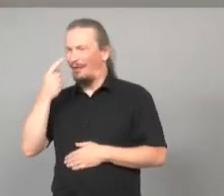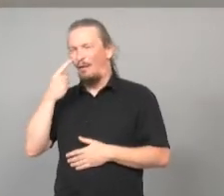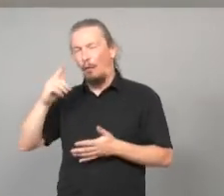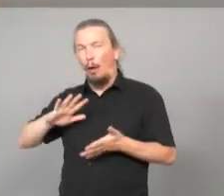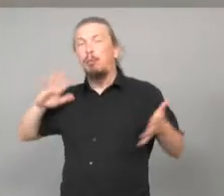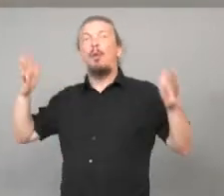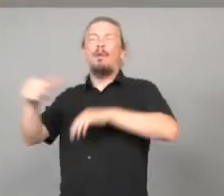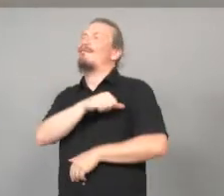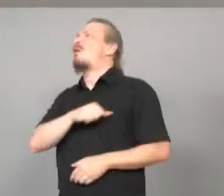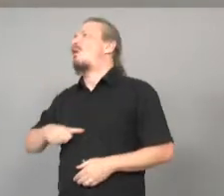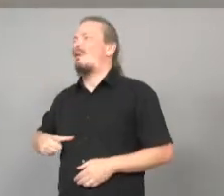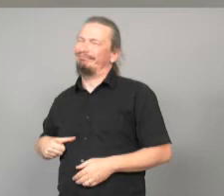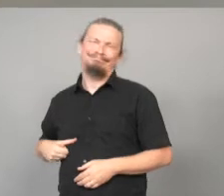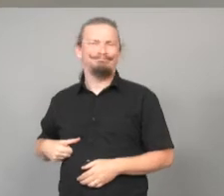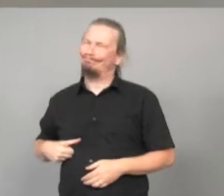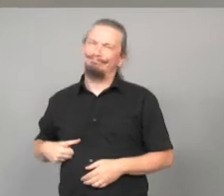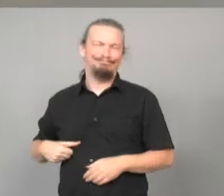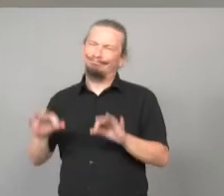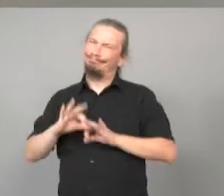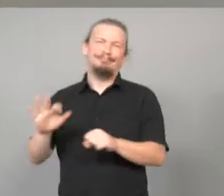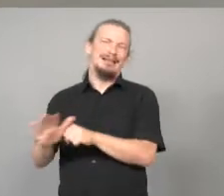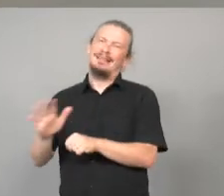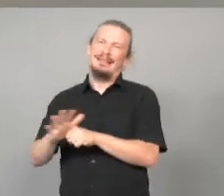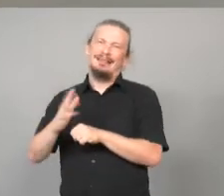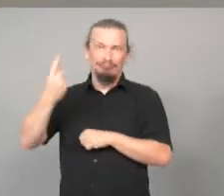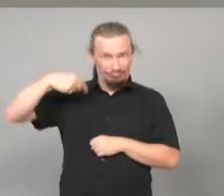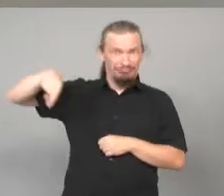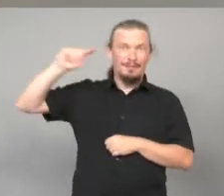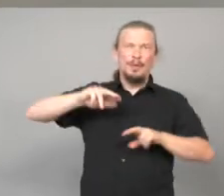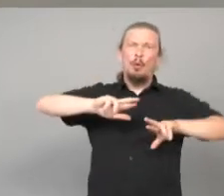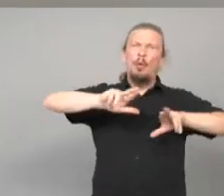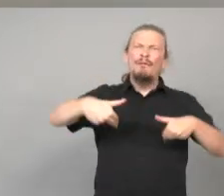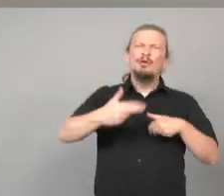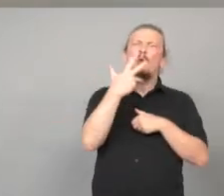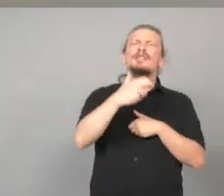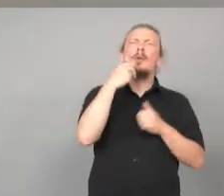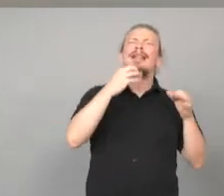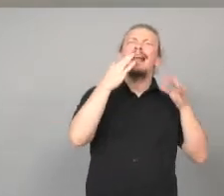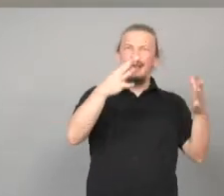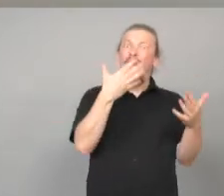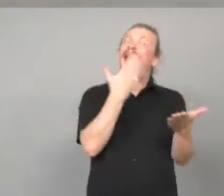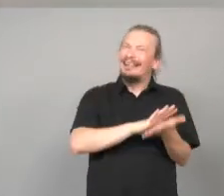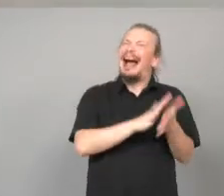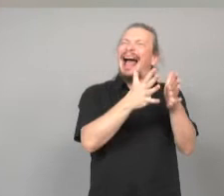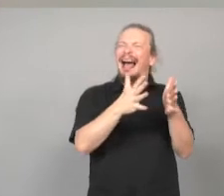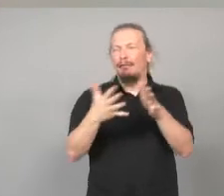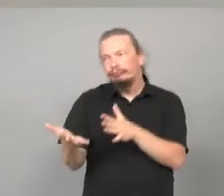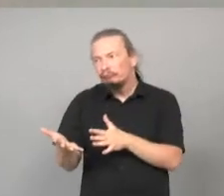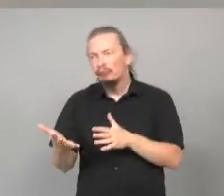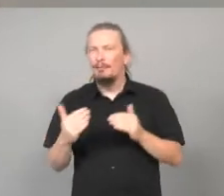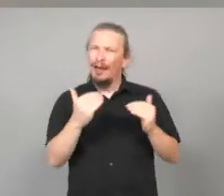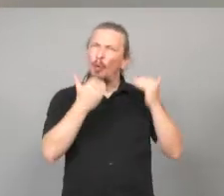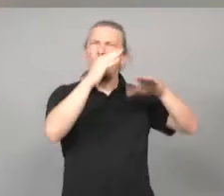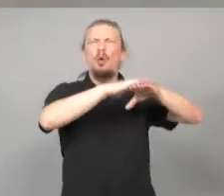nous appelions à l'image de l'exercice démocratique qu'a été la Convention citoyenne pour le climat. De plus, ce Haut Conseil n'a pas de